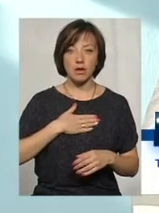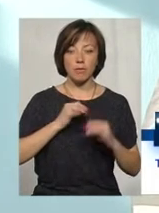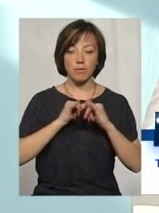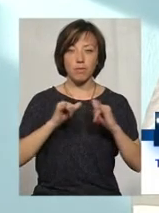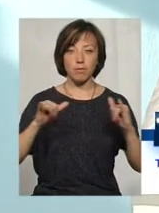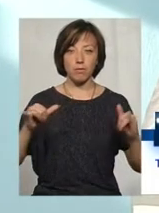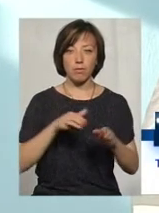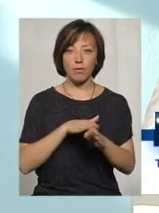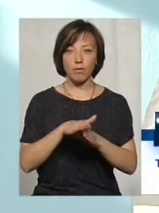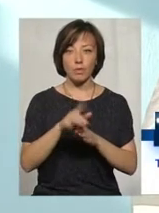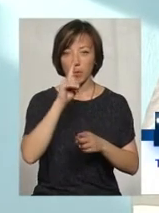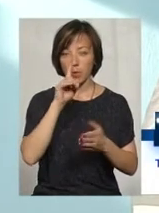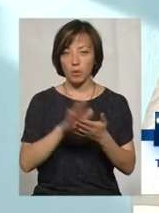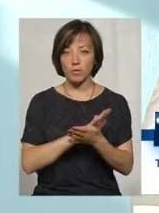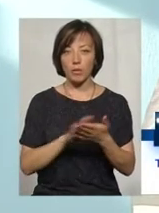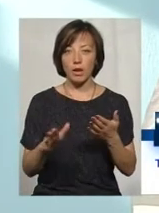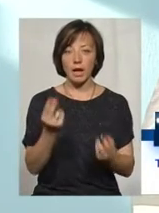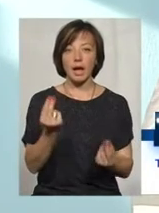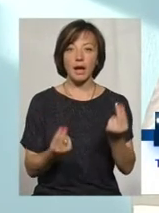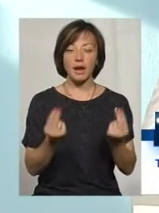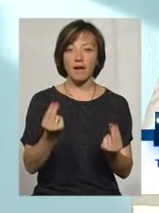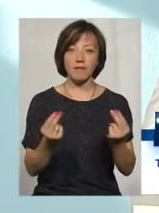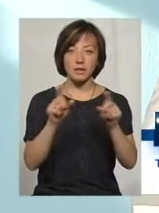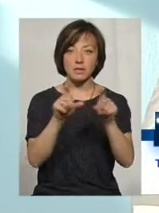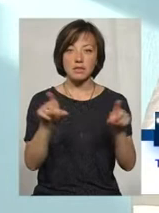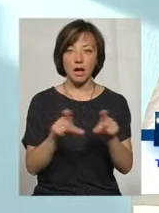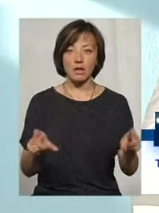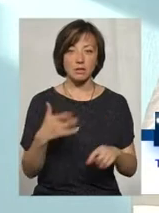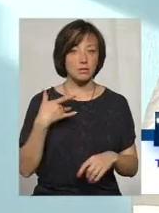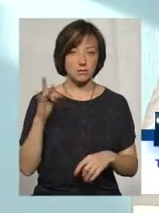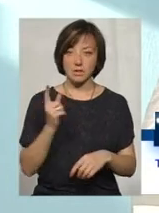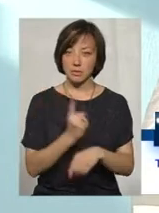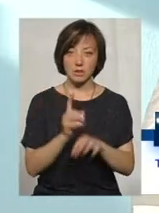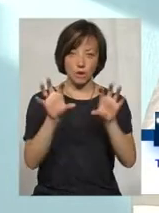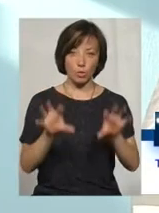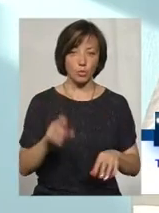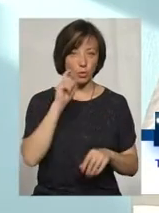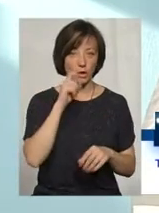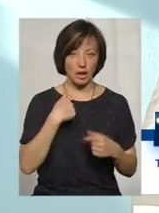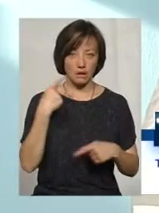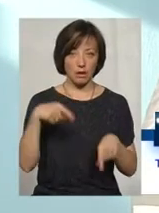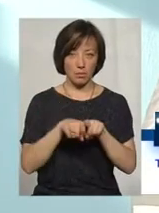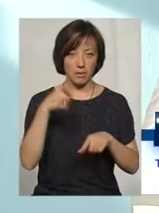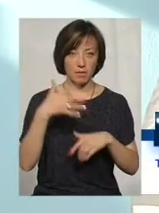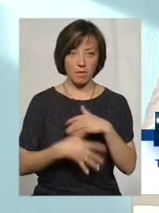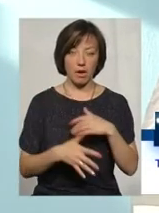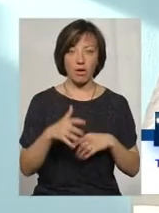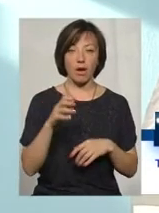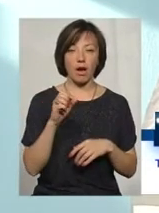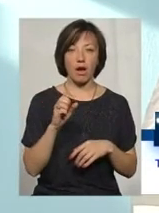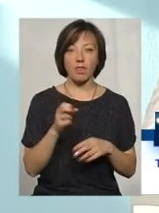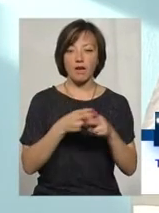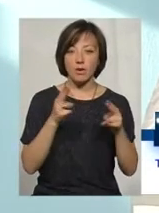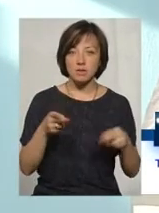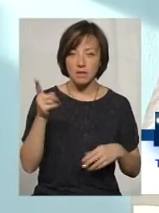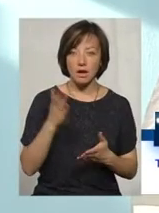ростуть підпольні казино, які категорично заборонені законом України, як я розумію. Вони і на вокзалі,